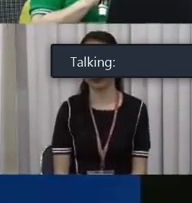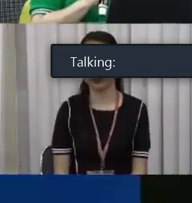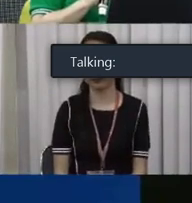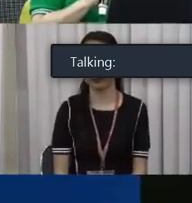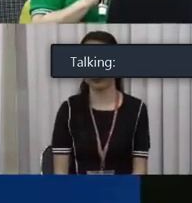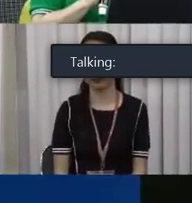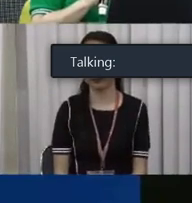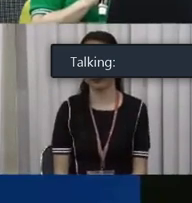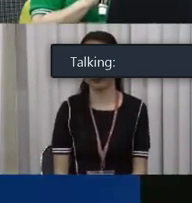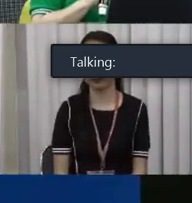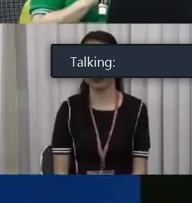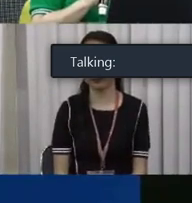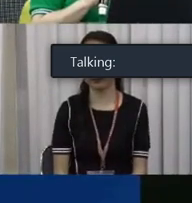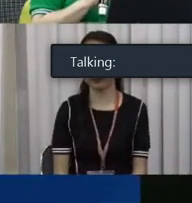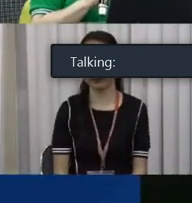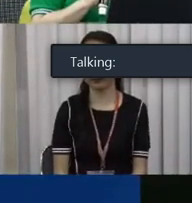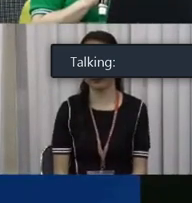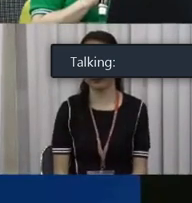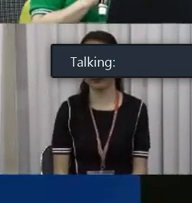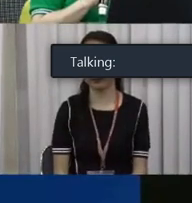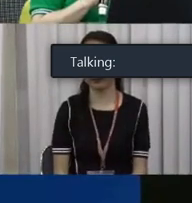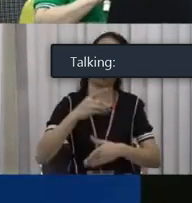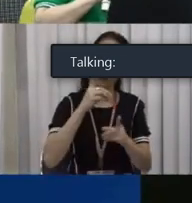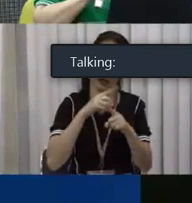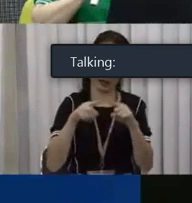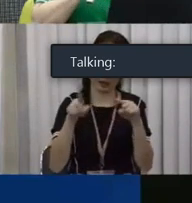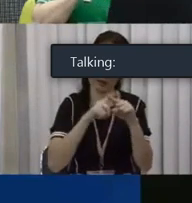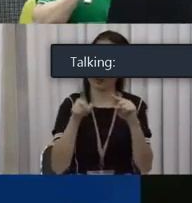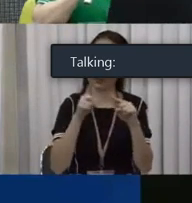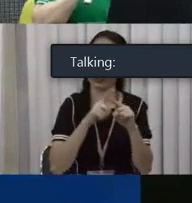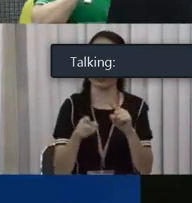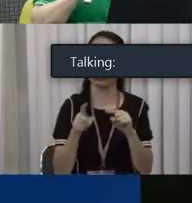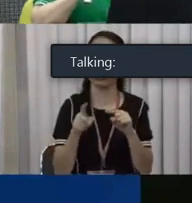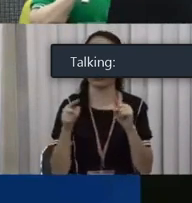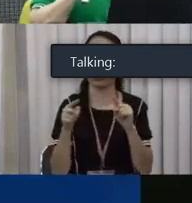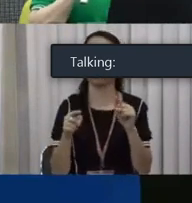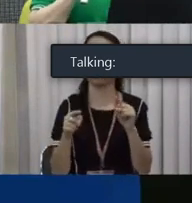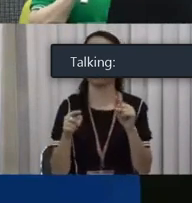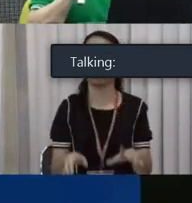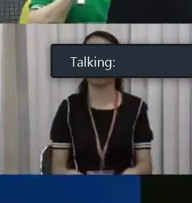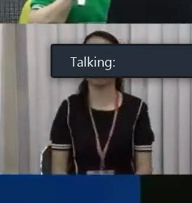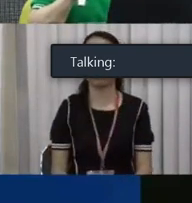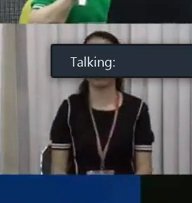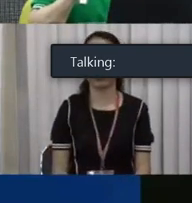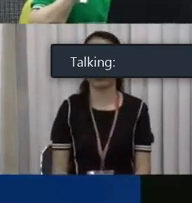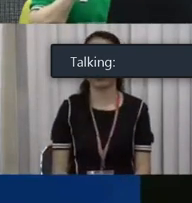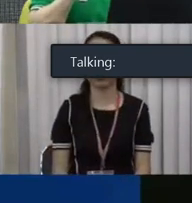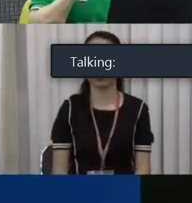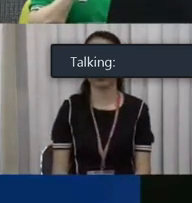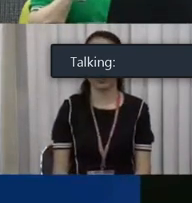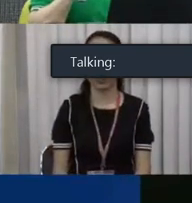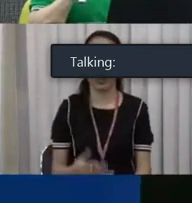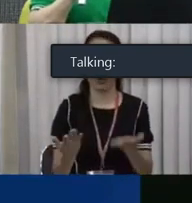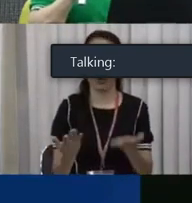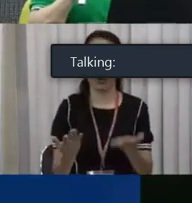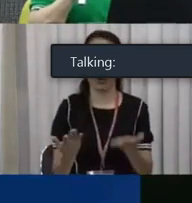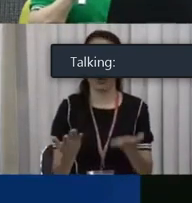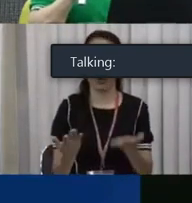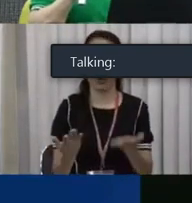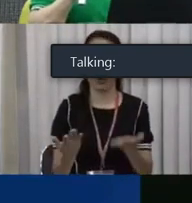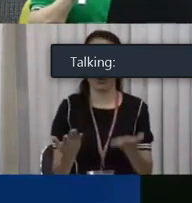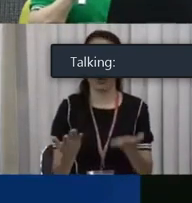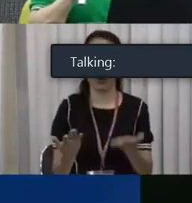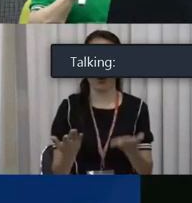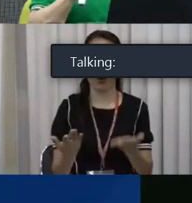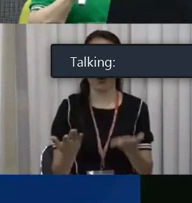sa Cebu. Then, night shift differential. Kanus aman ni nato ma-experience ang night shift? Of course, sa